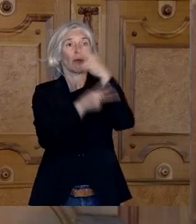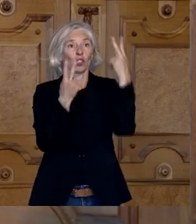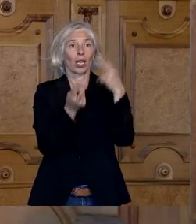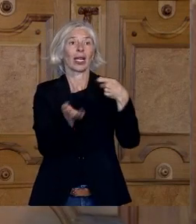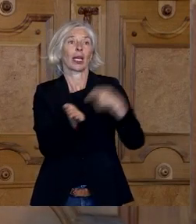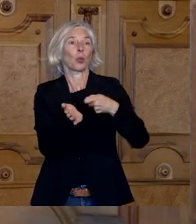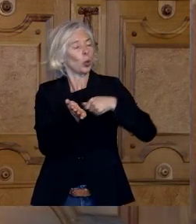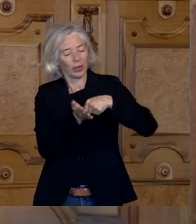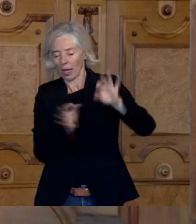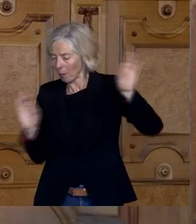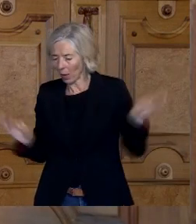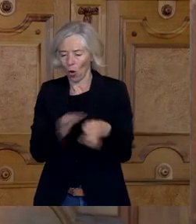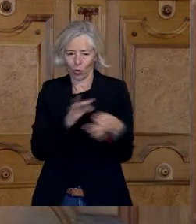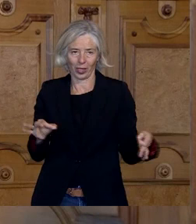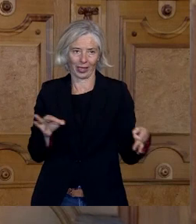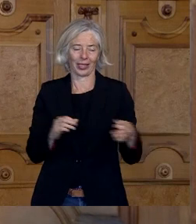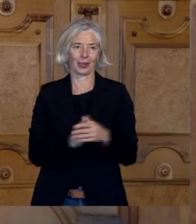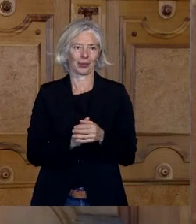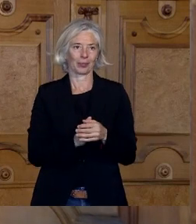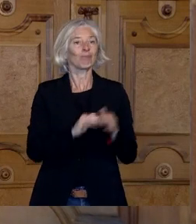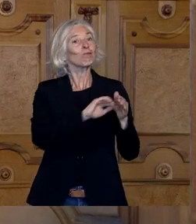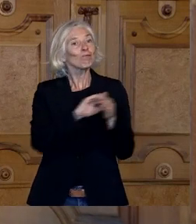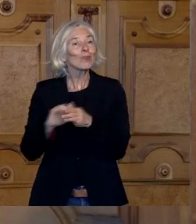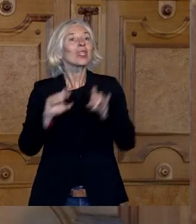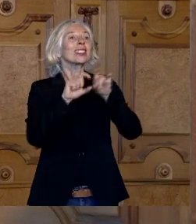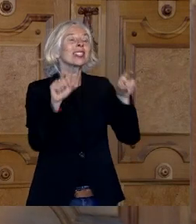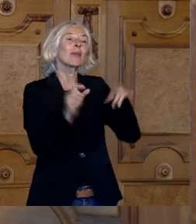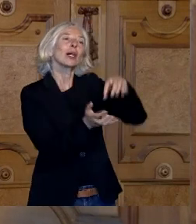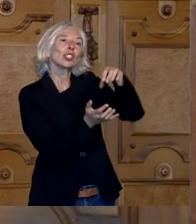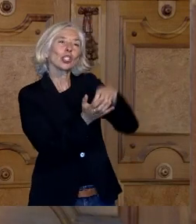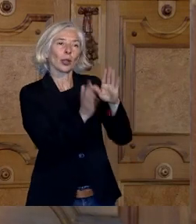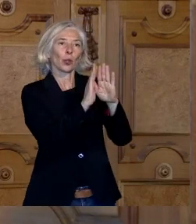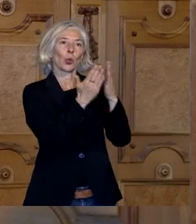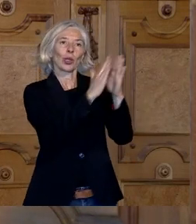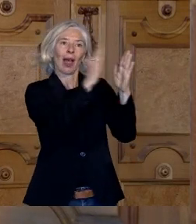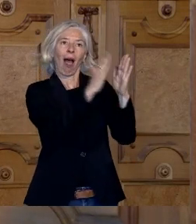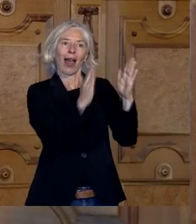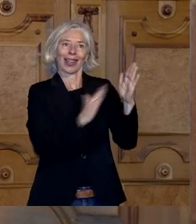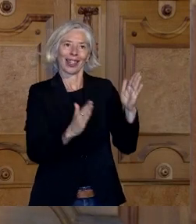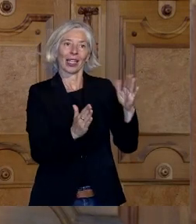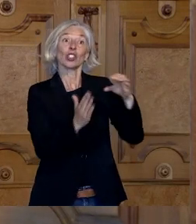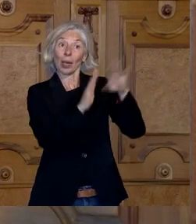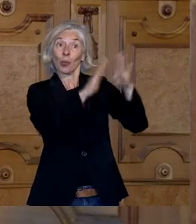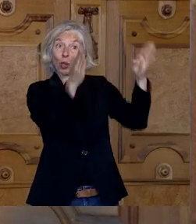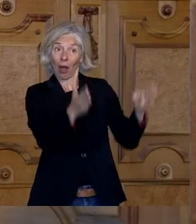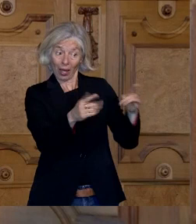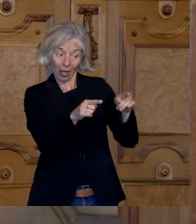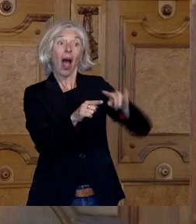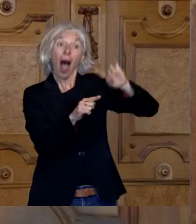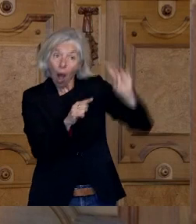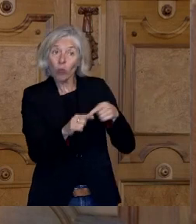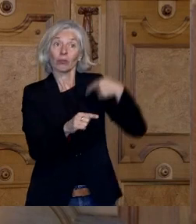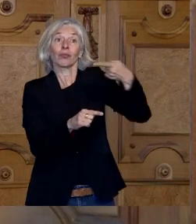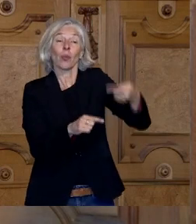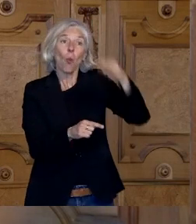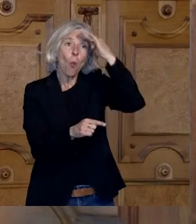müssen. Ich komme zur Stadtbücherei. Auch die Stadtbücherei wird jetzt ab kommenden Montag wieder